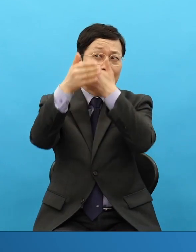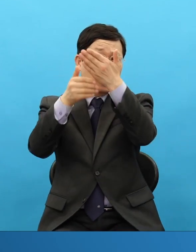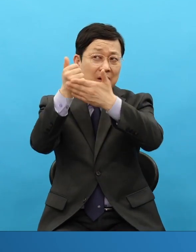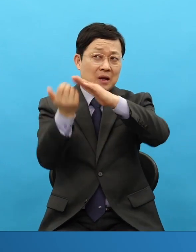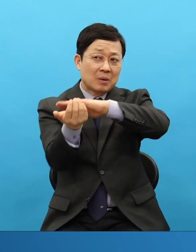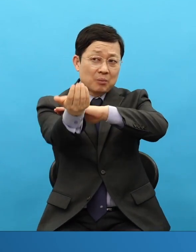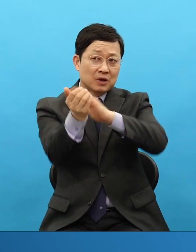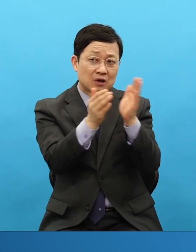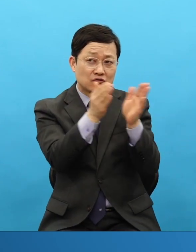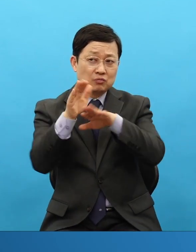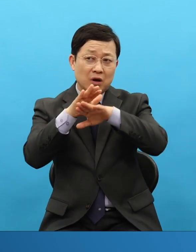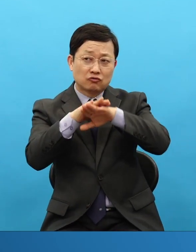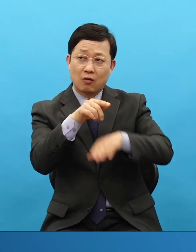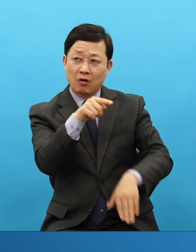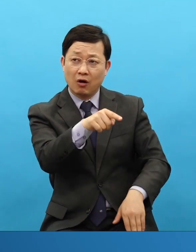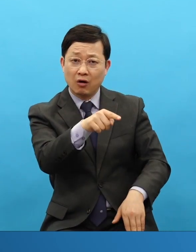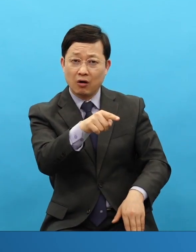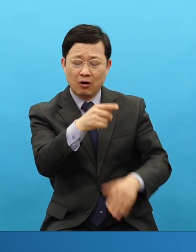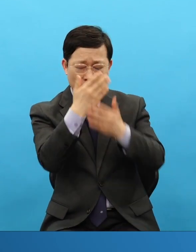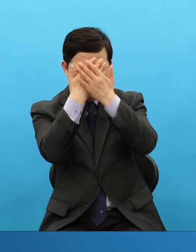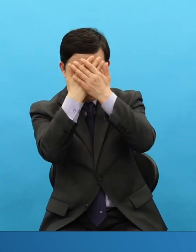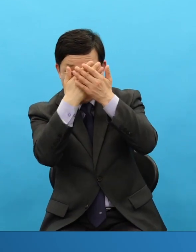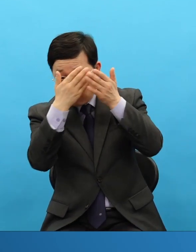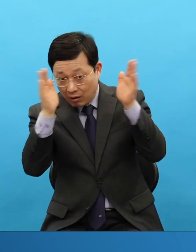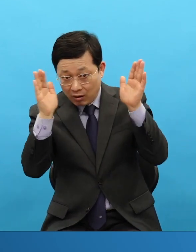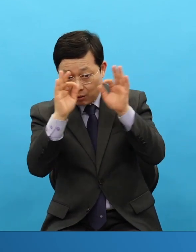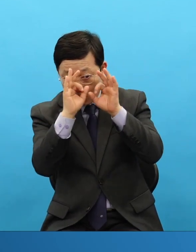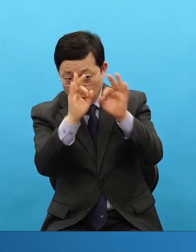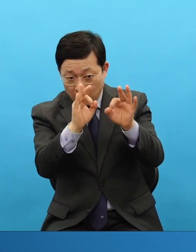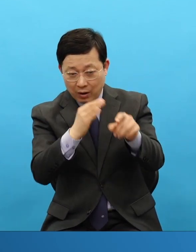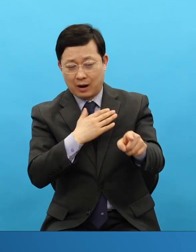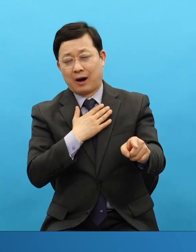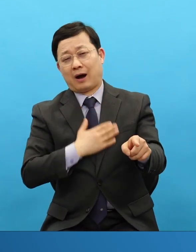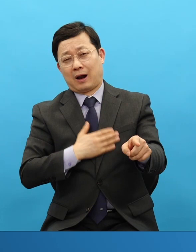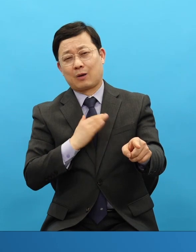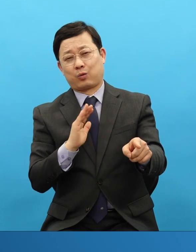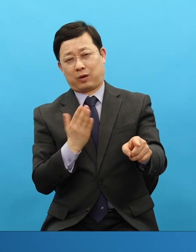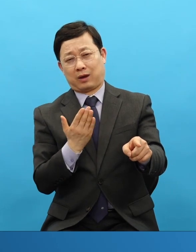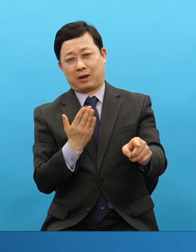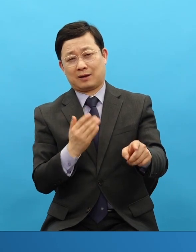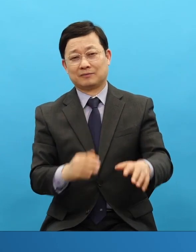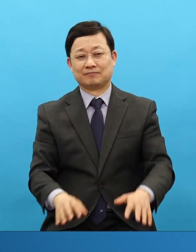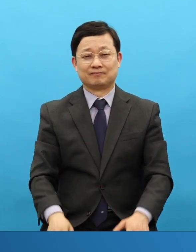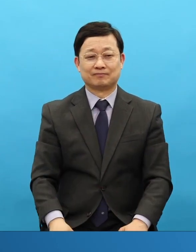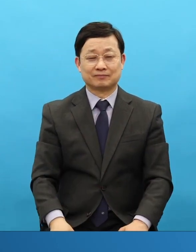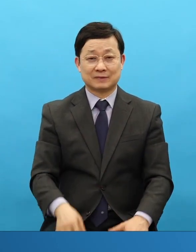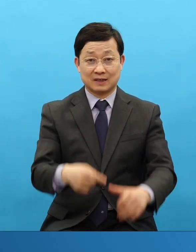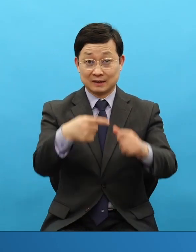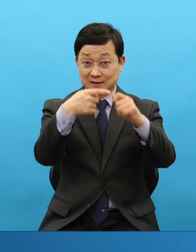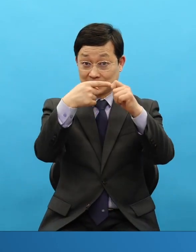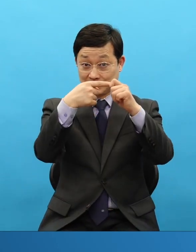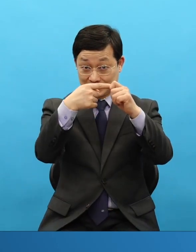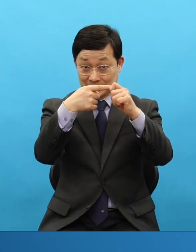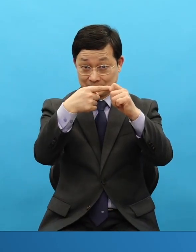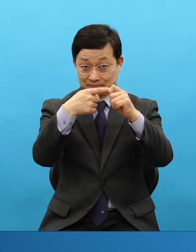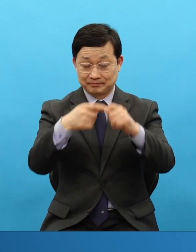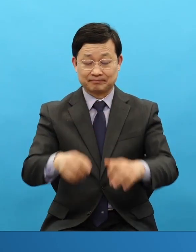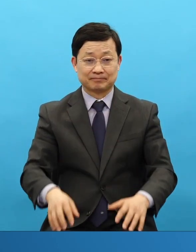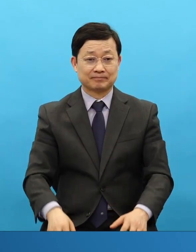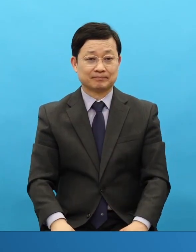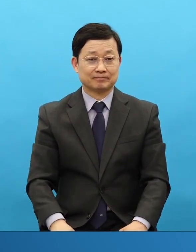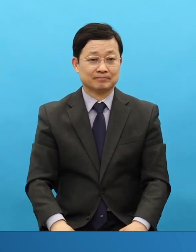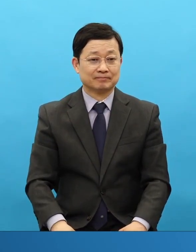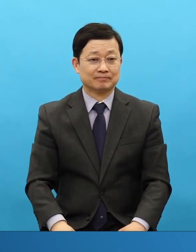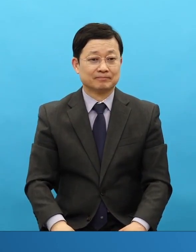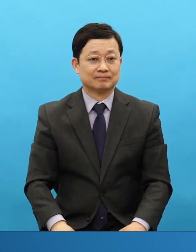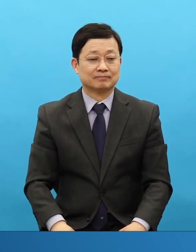보게 될 겁니다. If you understand evangelism missions, you will realize that God has prepared all things. 예를 들겠습니다. For example, 전체 시대를 봅시다. let